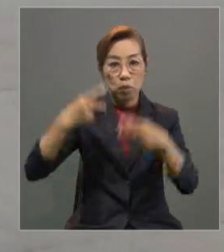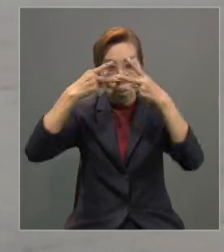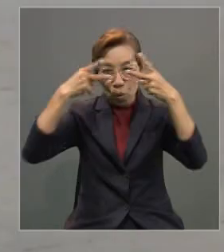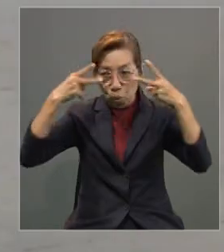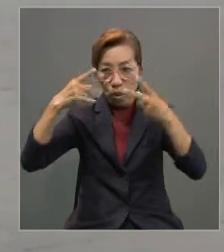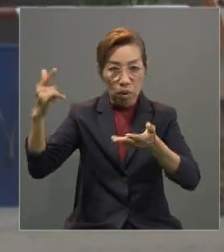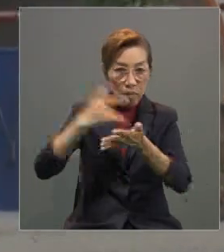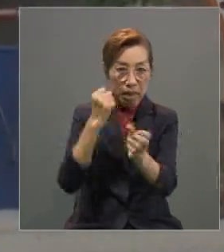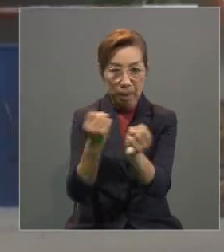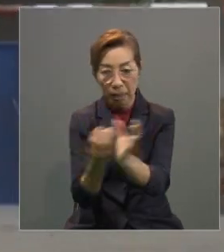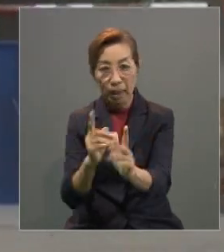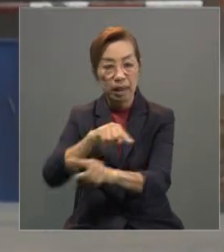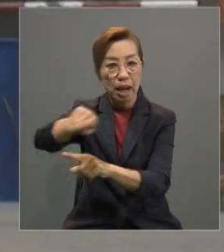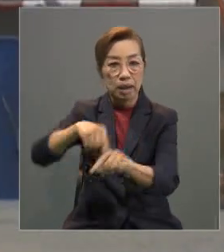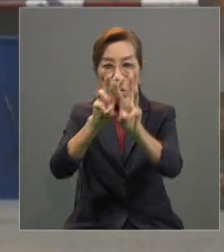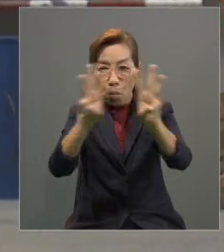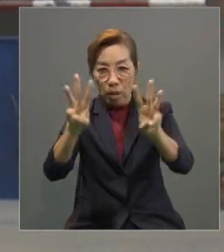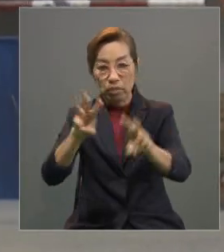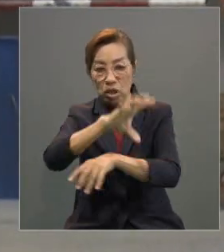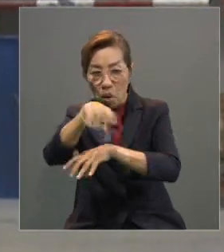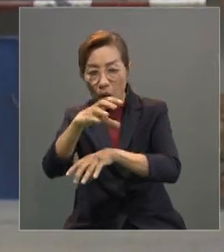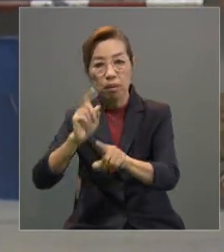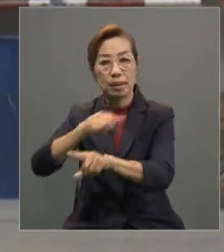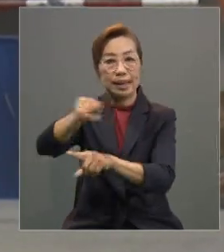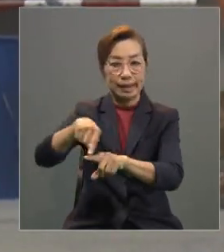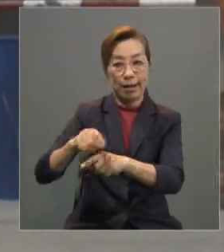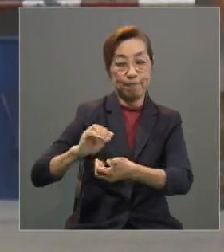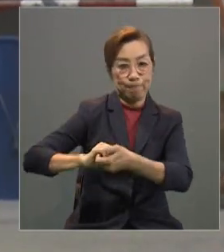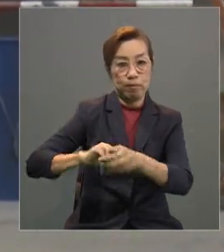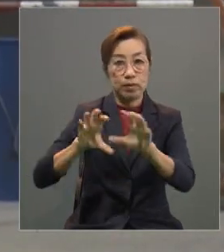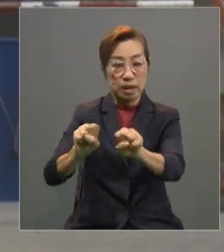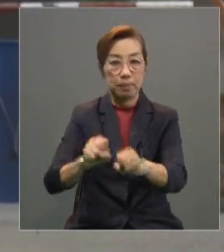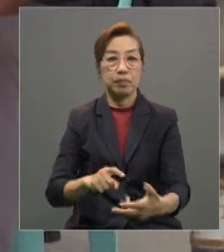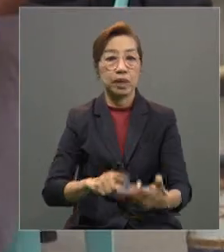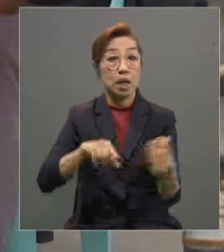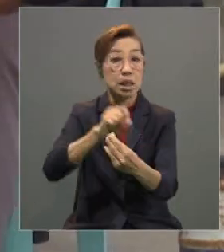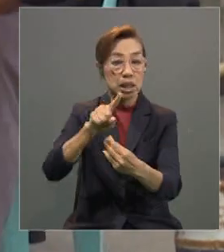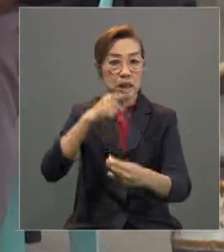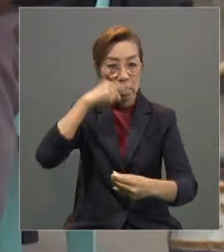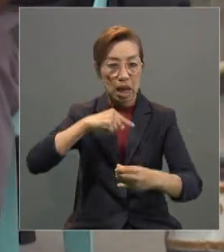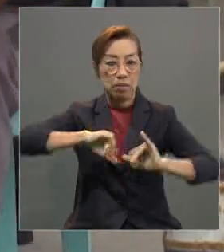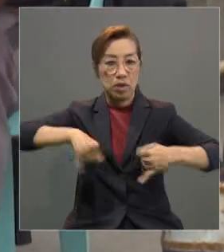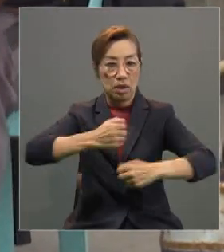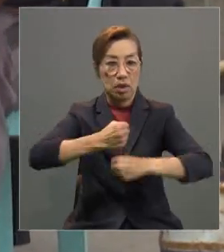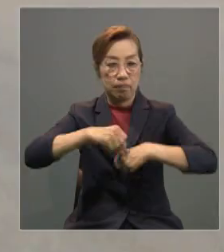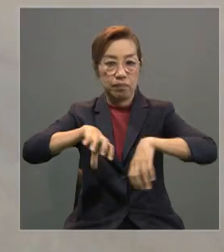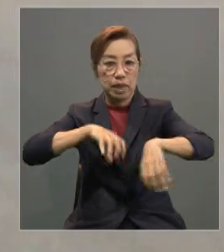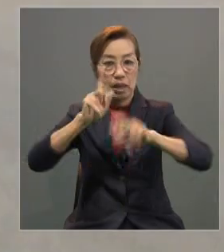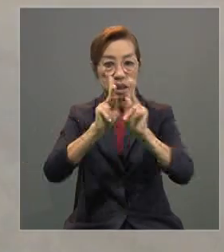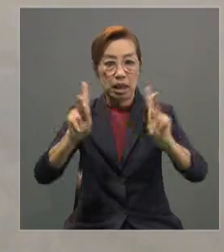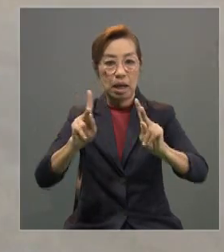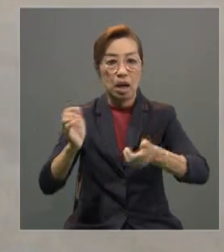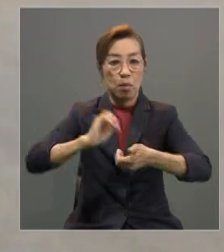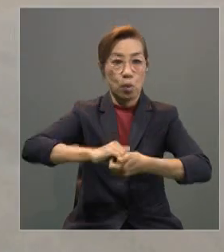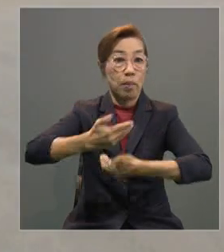ชาติโดยเฉพาะภัยทางไซเบอร์ทางด้านเศรษฐกิจเนื้อไทยจะเป็นเจ้าภาพจัดการประชุมคณะกรรมการร่วมทางการค้าระดับ